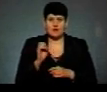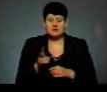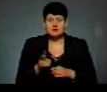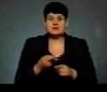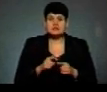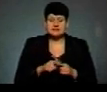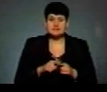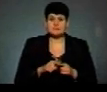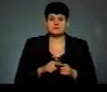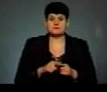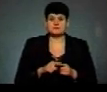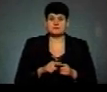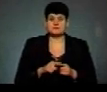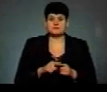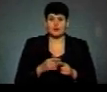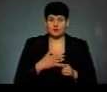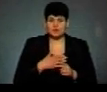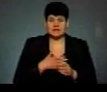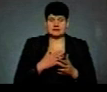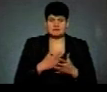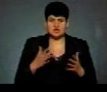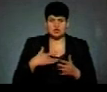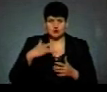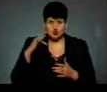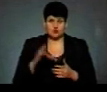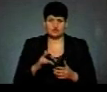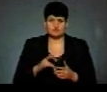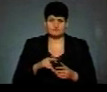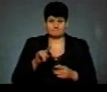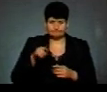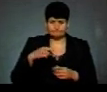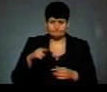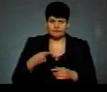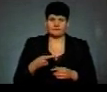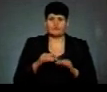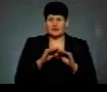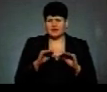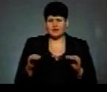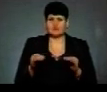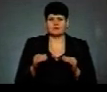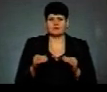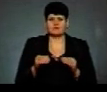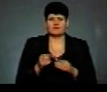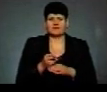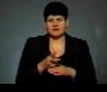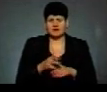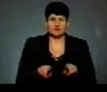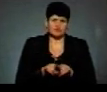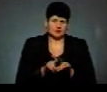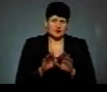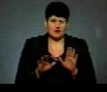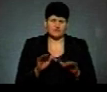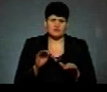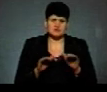чином, у нас більш строгіші підходи, рівень відрахування десь такий самий, як в інших університетах, ну, може там місцями трошечки